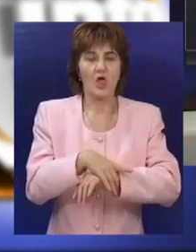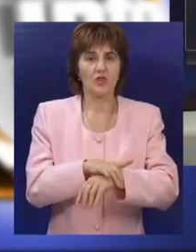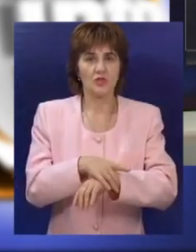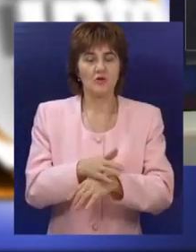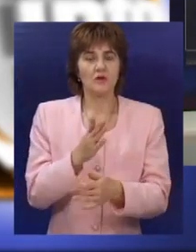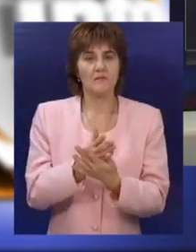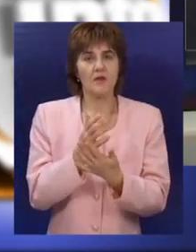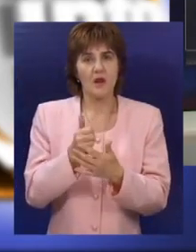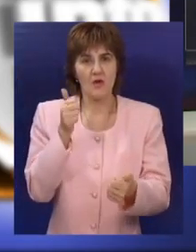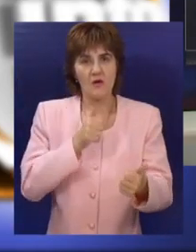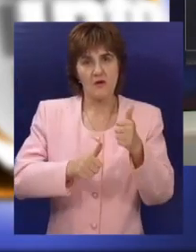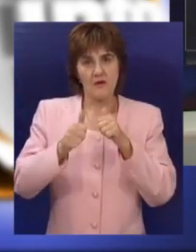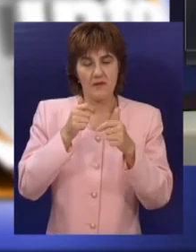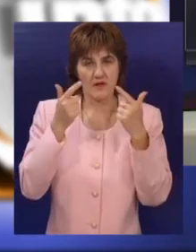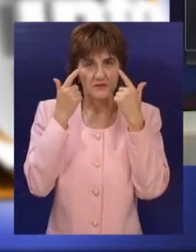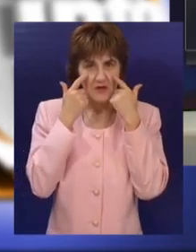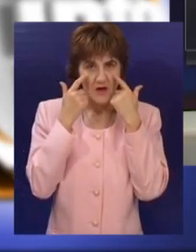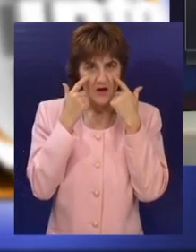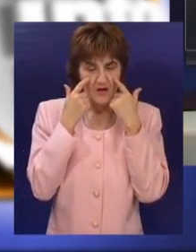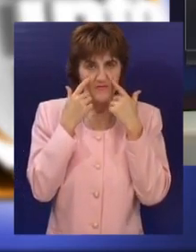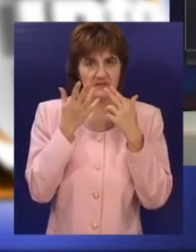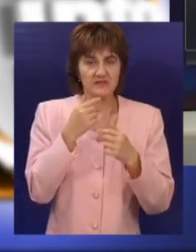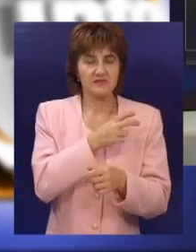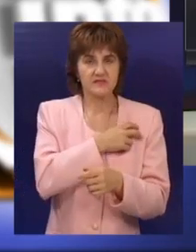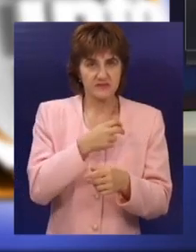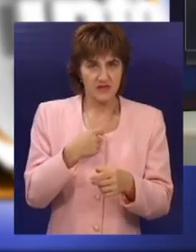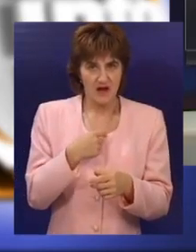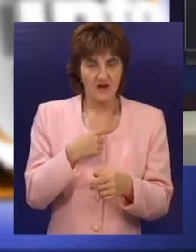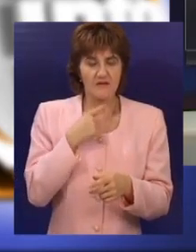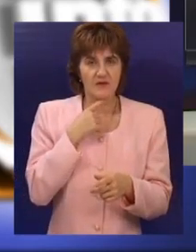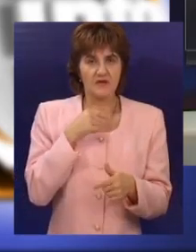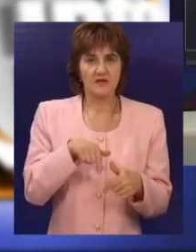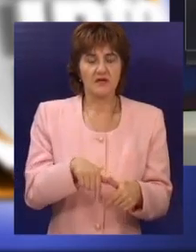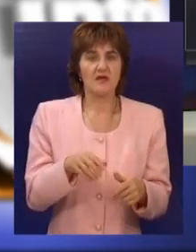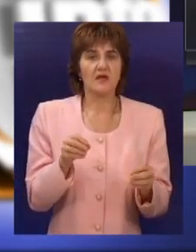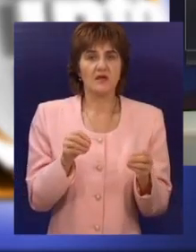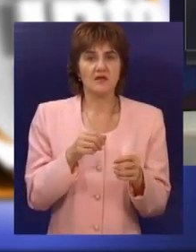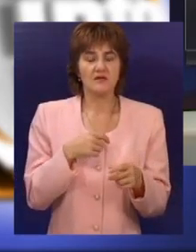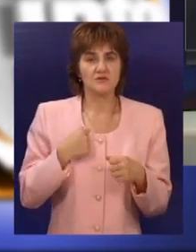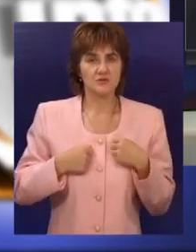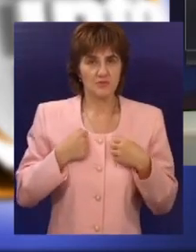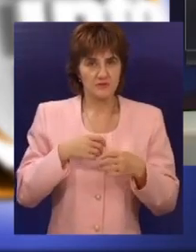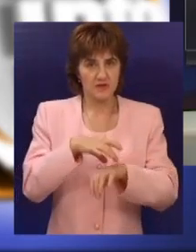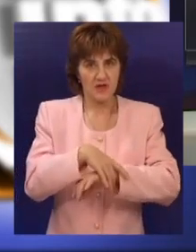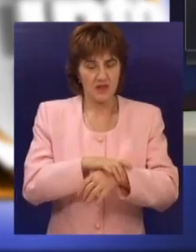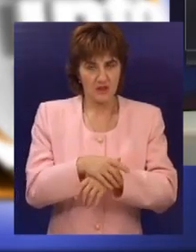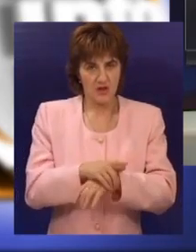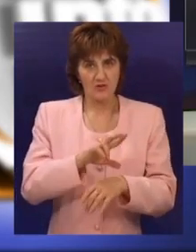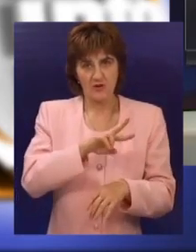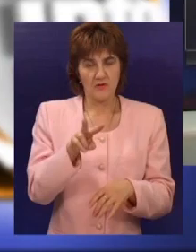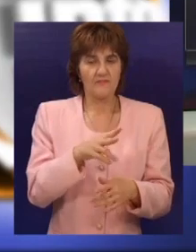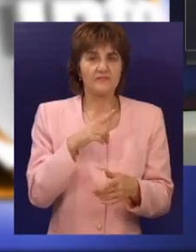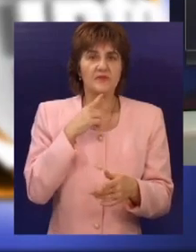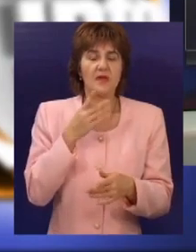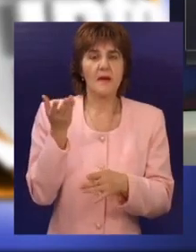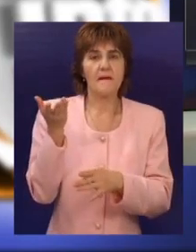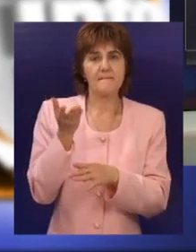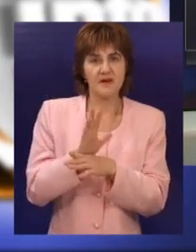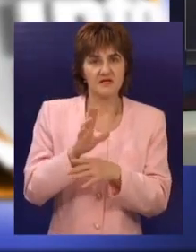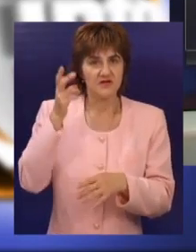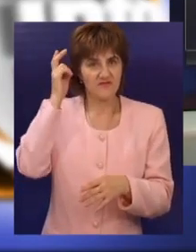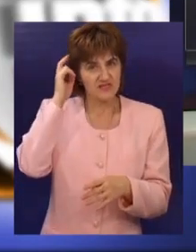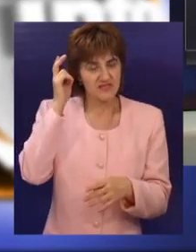Nikica Gabrić uz stručnu pomoć doktorke Branke Ivošević, a prvoj operaciji je prisustvovao i direktor predstavništva Alcona za Srbiju